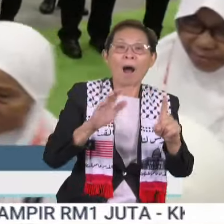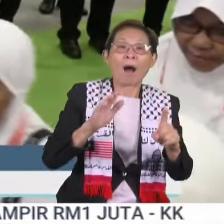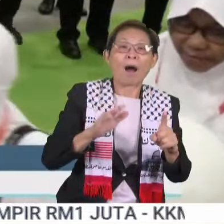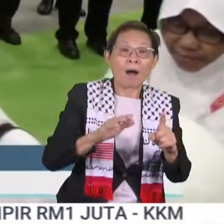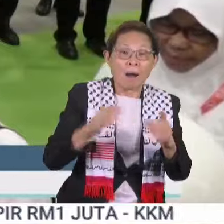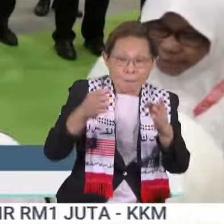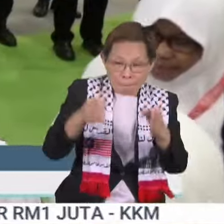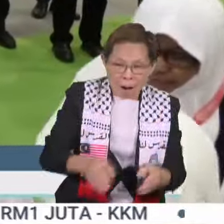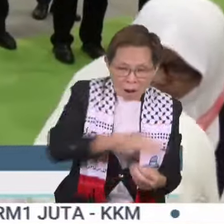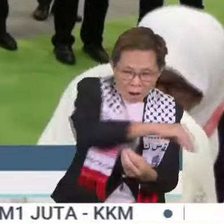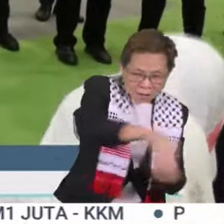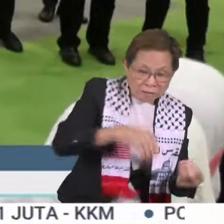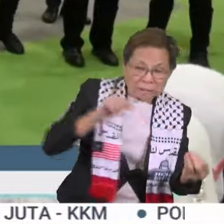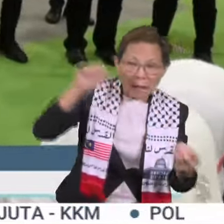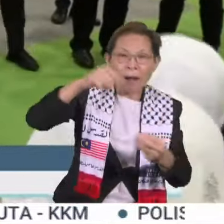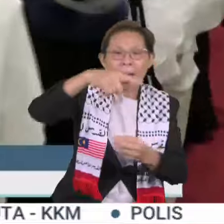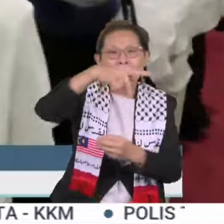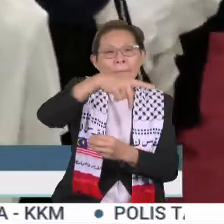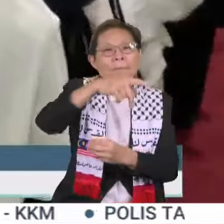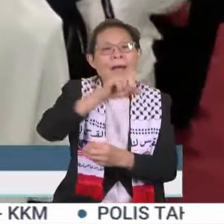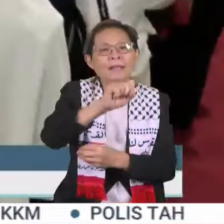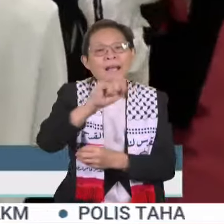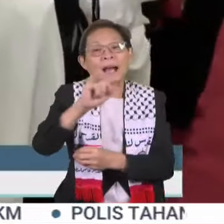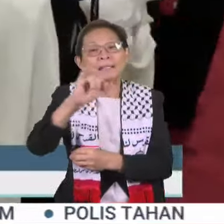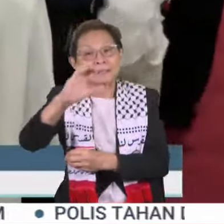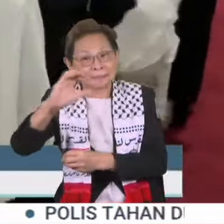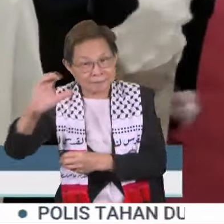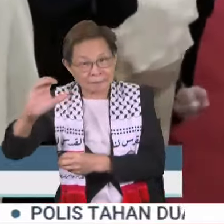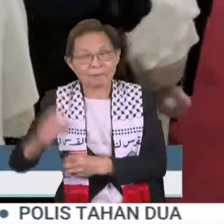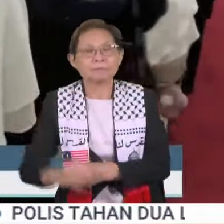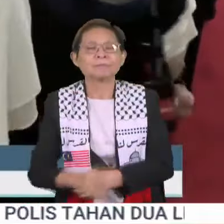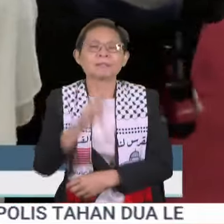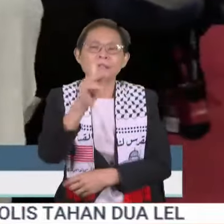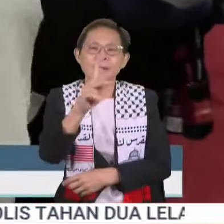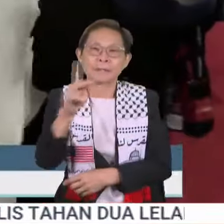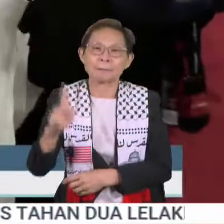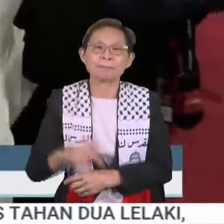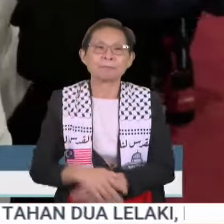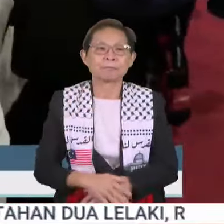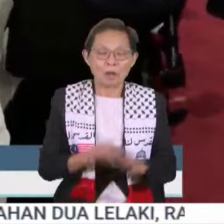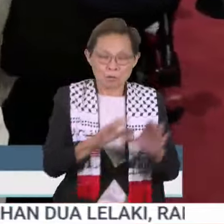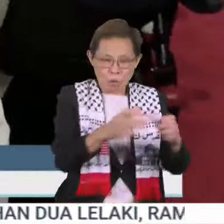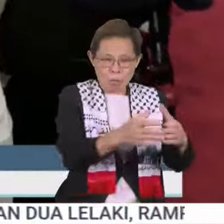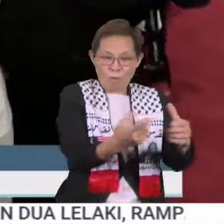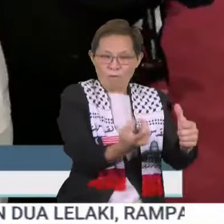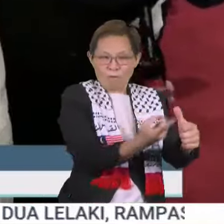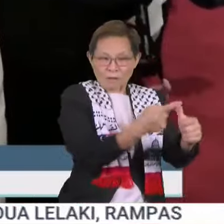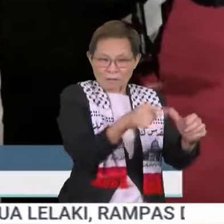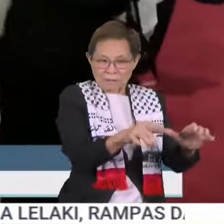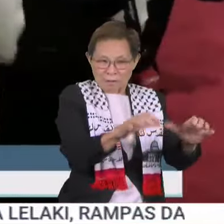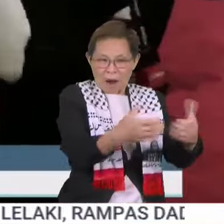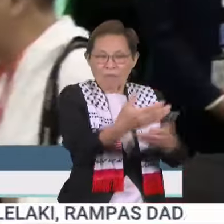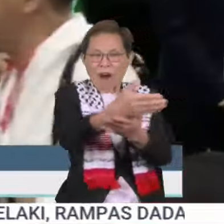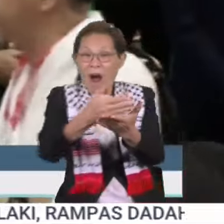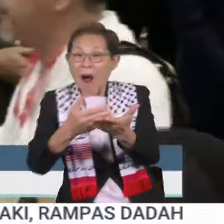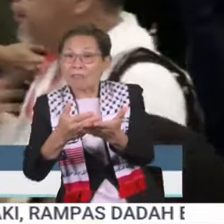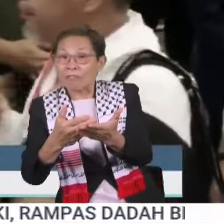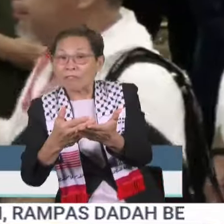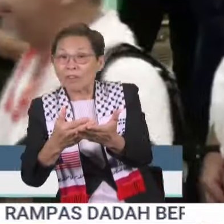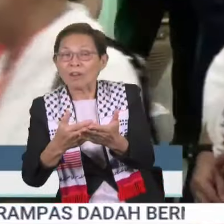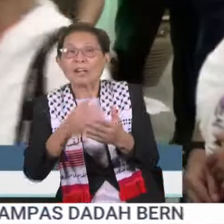haji Sabah di Pusat Convention Antarabangsa SICC Kota Kinabalu. Kumpulan ini merupakan sebahagian daripada